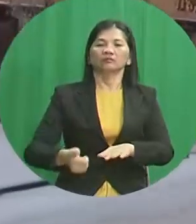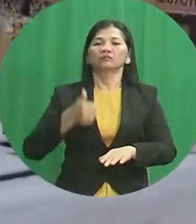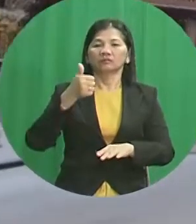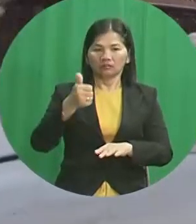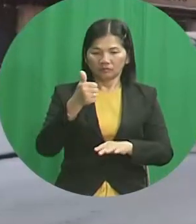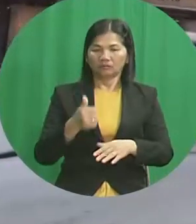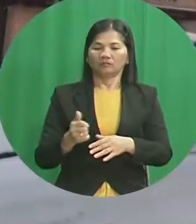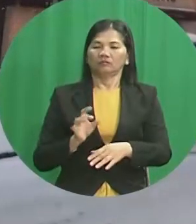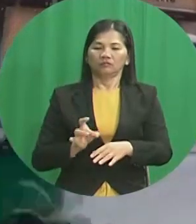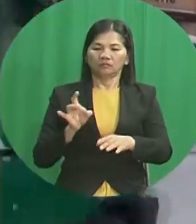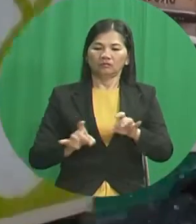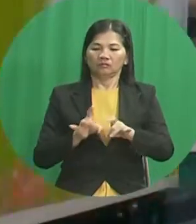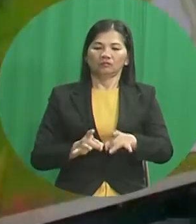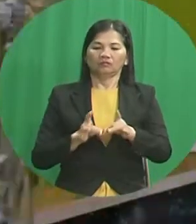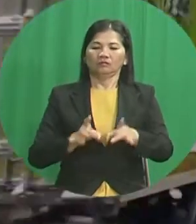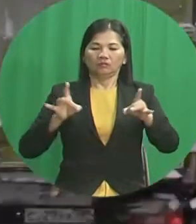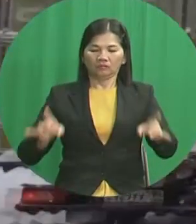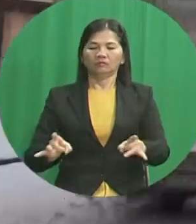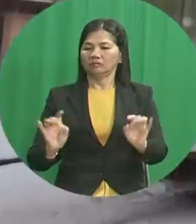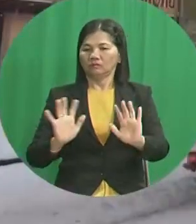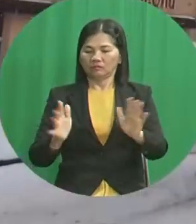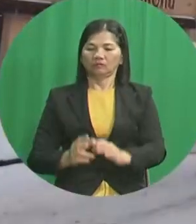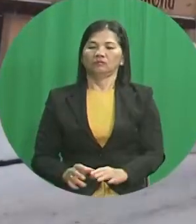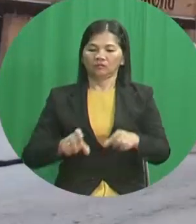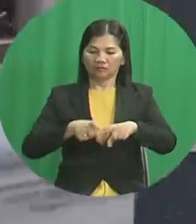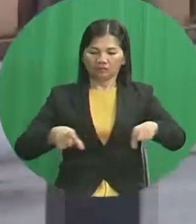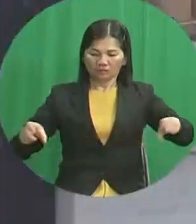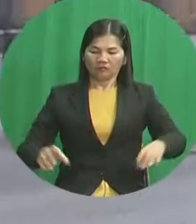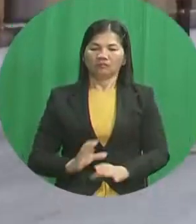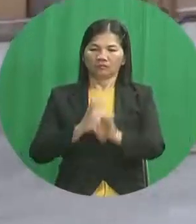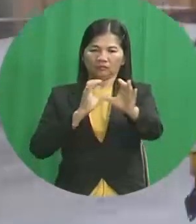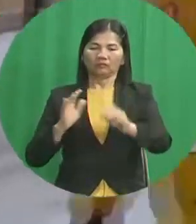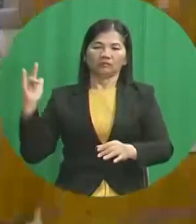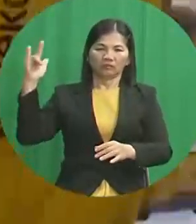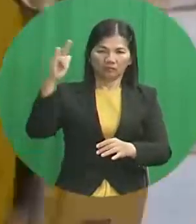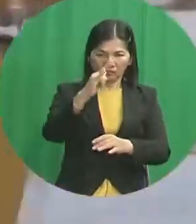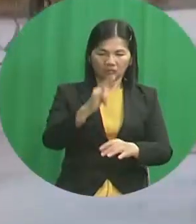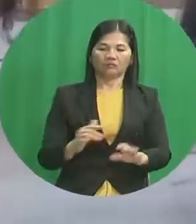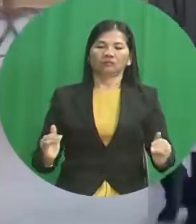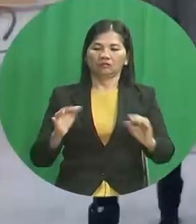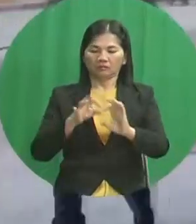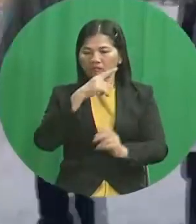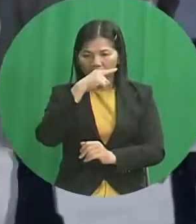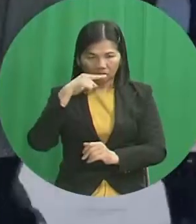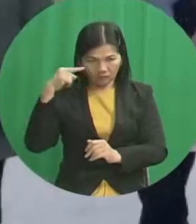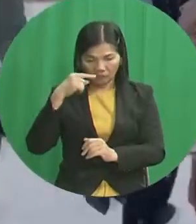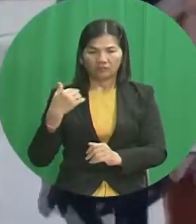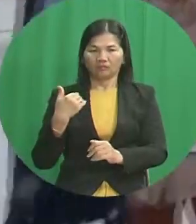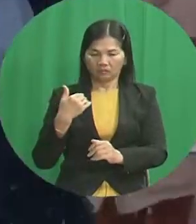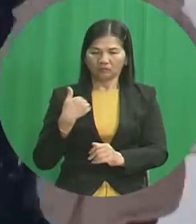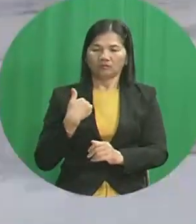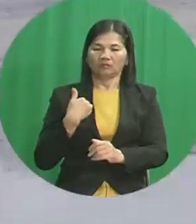ដោយគ្មានការពន្យារពេលធំដុំអ្វីនោះឡើយទីភ្នាក់ងារដឹកជញ្ជូនតាមផ្លូវអាកាសសហព័ន្ធរុស្ស៊ីរុសា